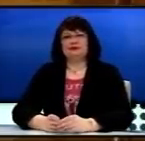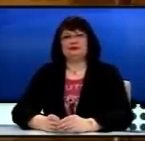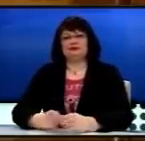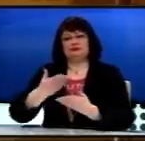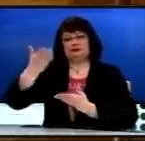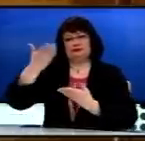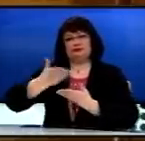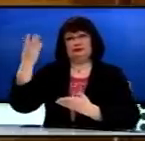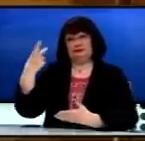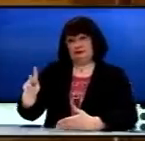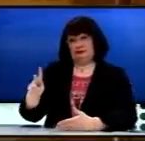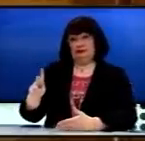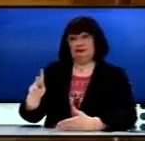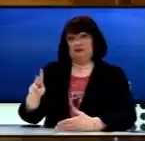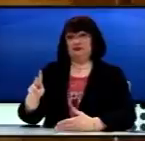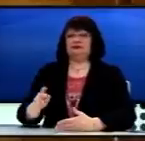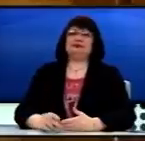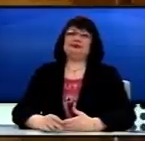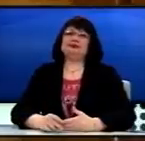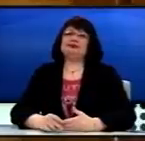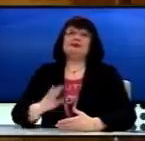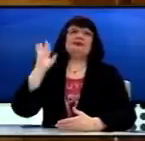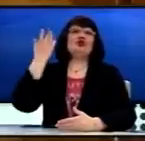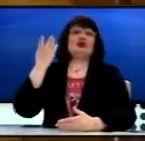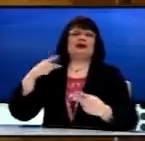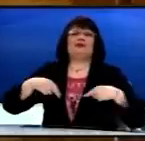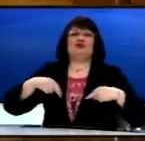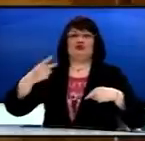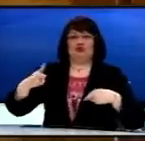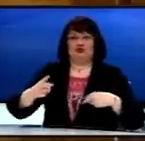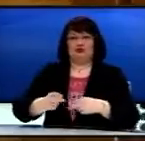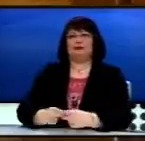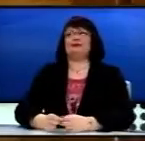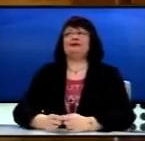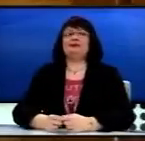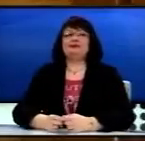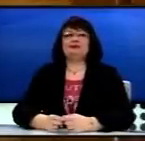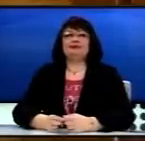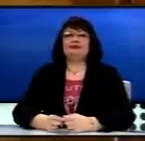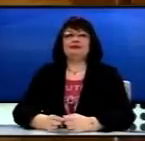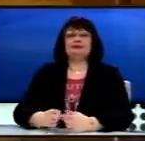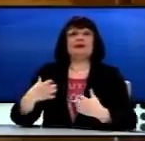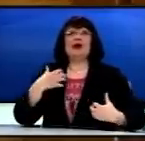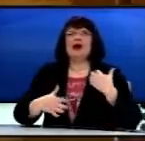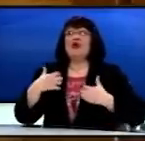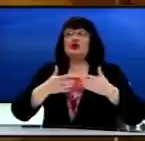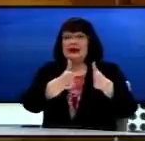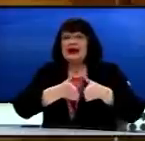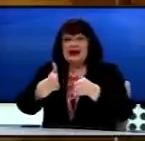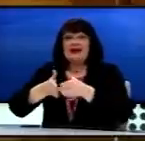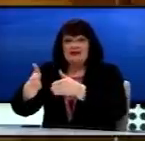Τίτλους δημοσιευμάτων από τη δικιά σας εποχή, επί δικιά σας υπουργεία. Η αγωνία για ένα κρεβάτι